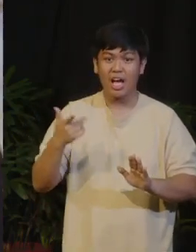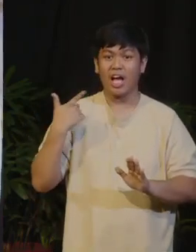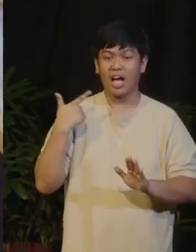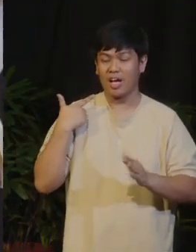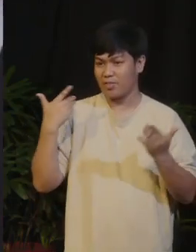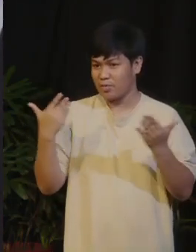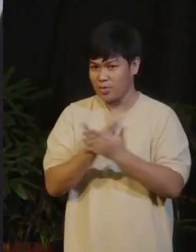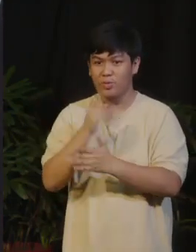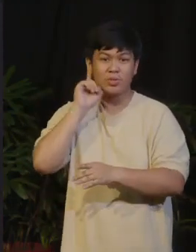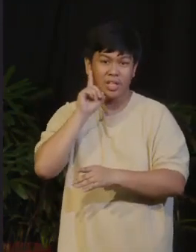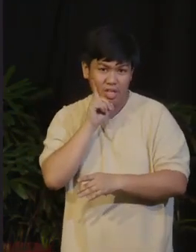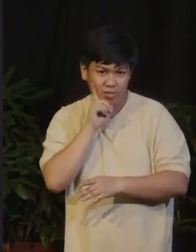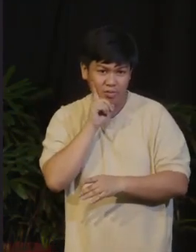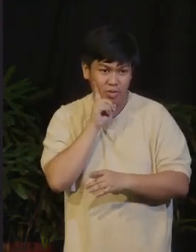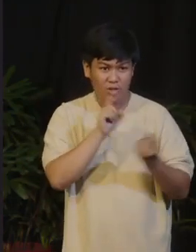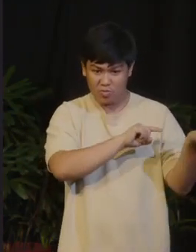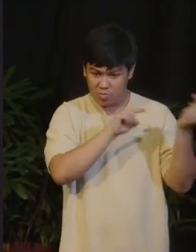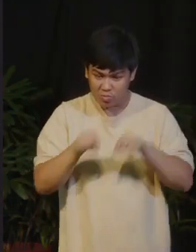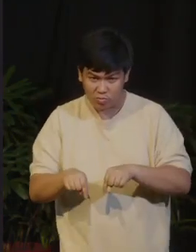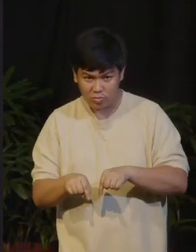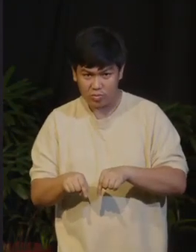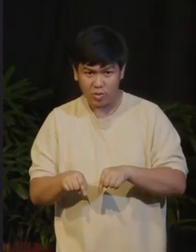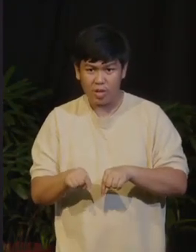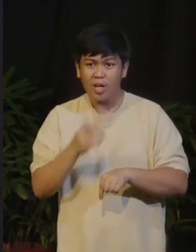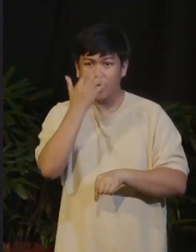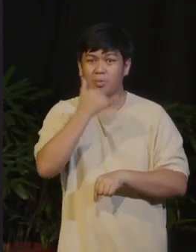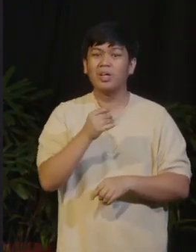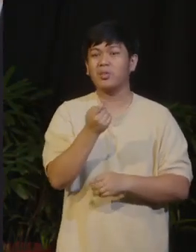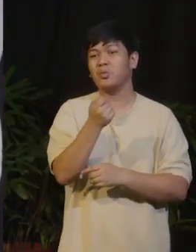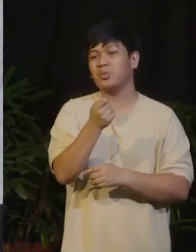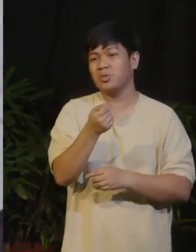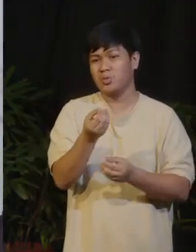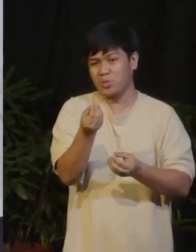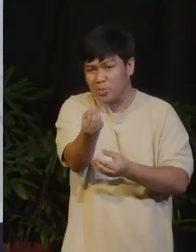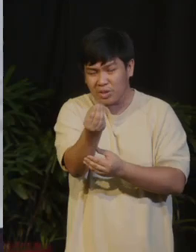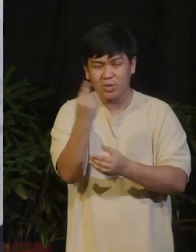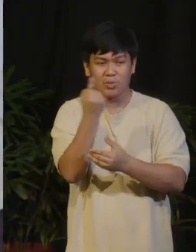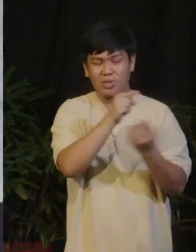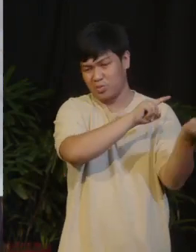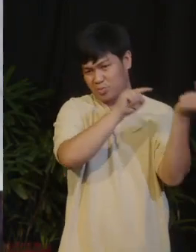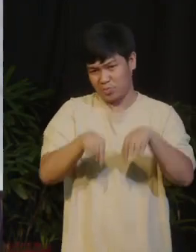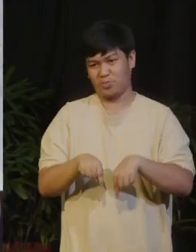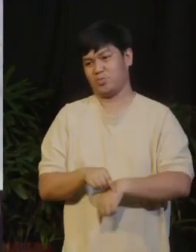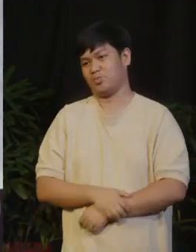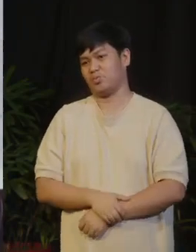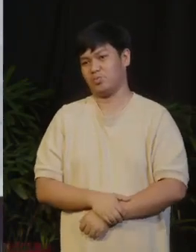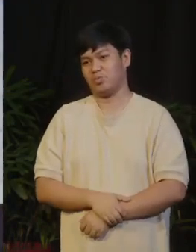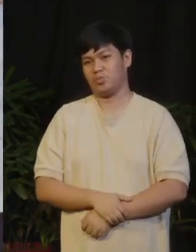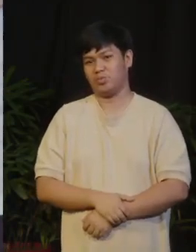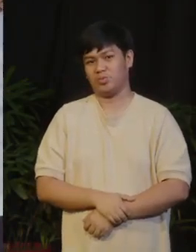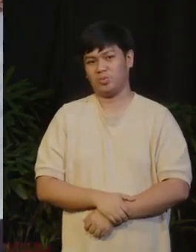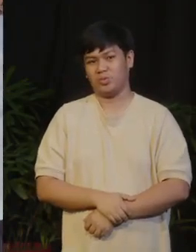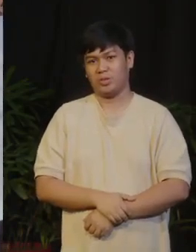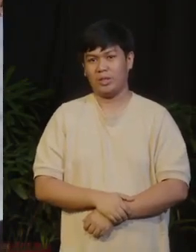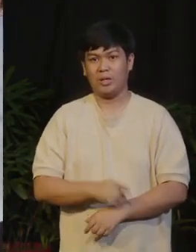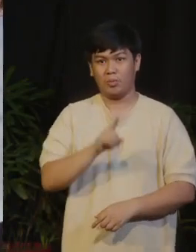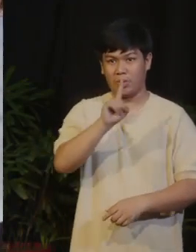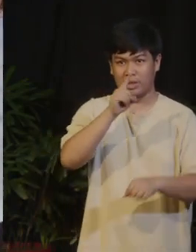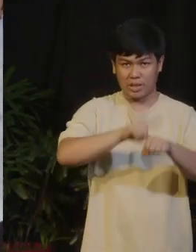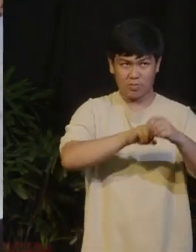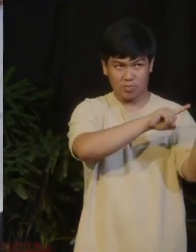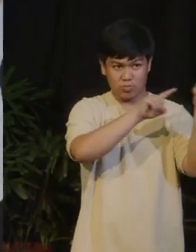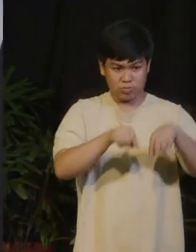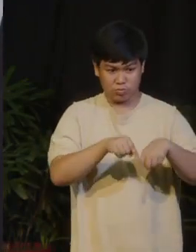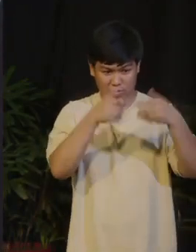ating church na sishare ng gospel, nababahagina ng ebanghelyo. At marami sa kanila, mga